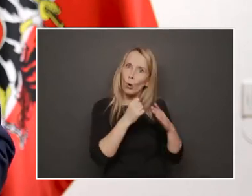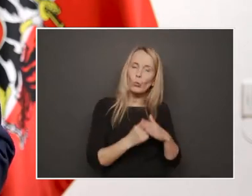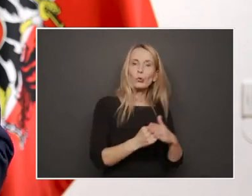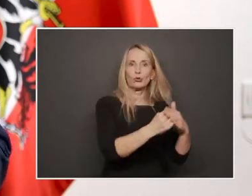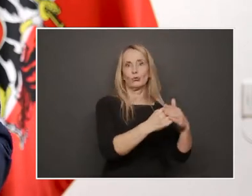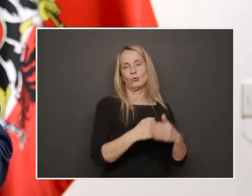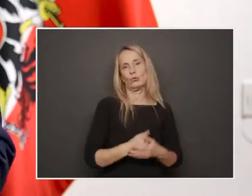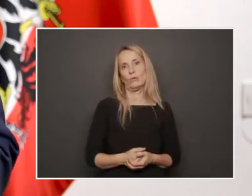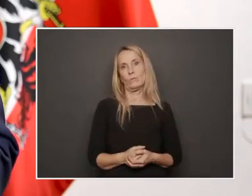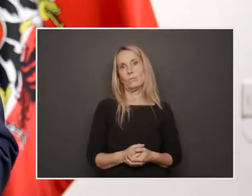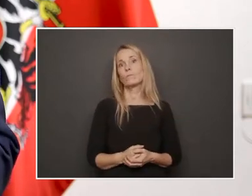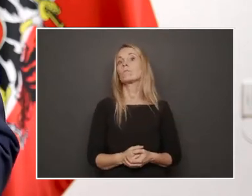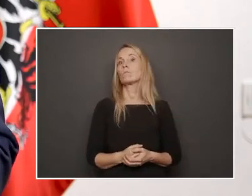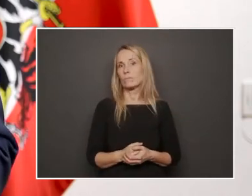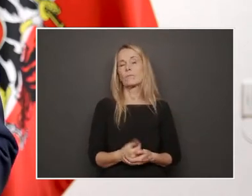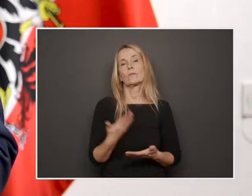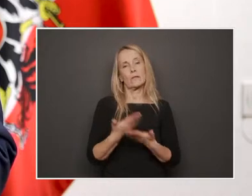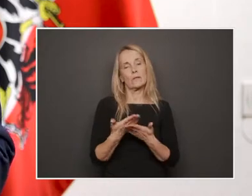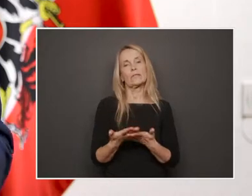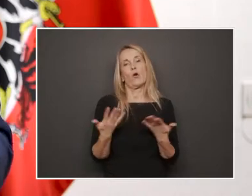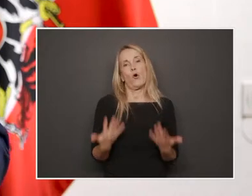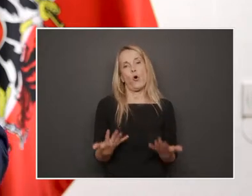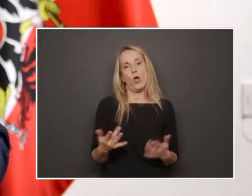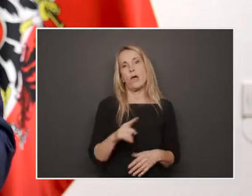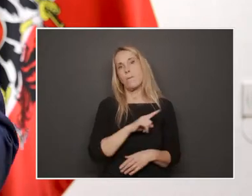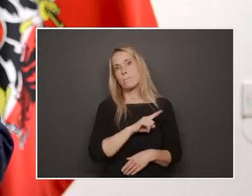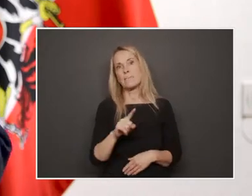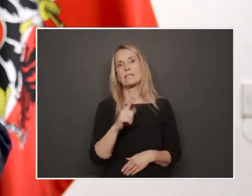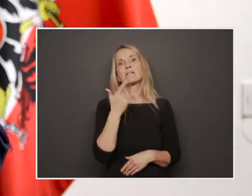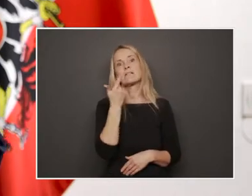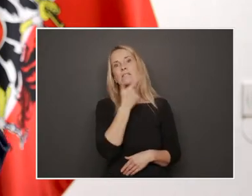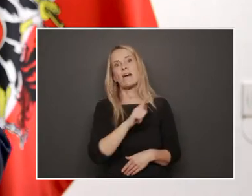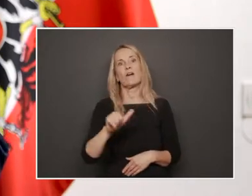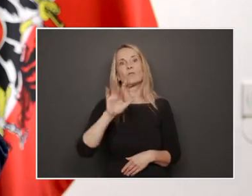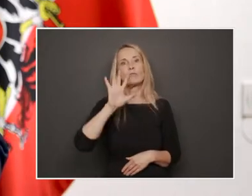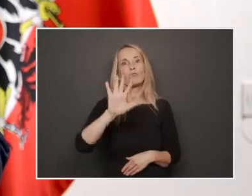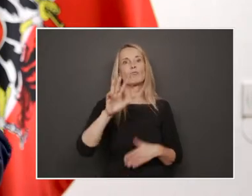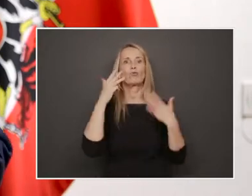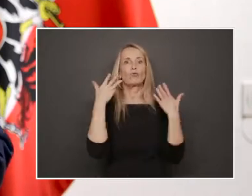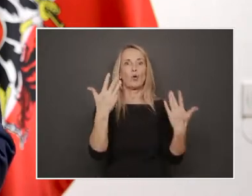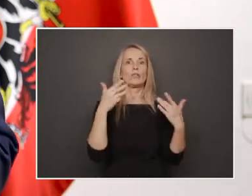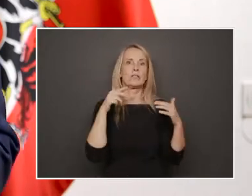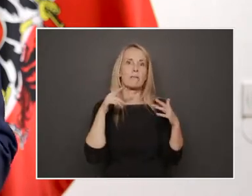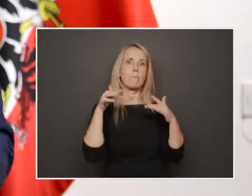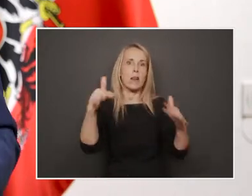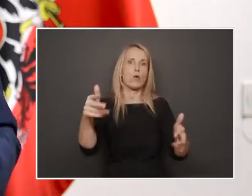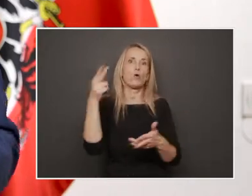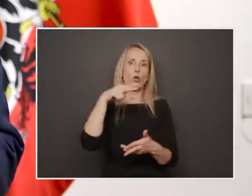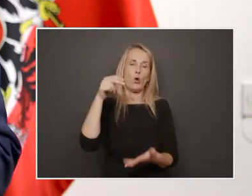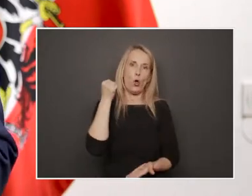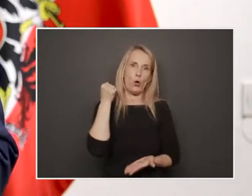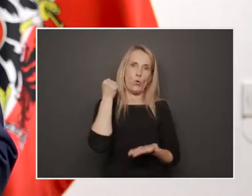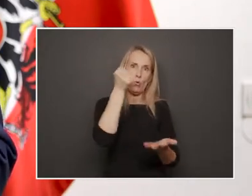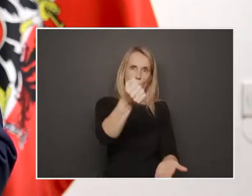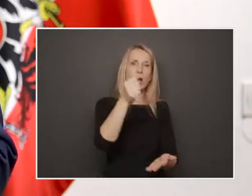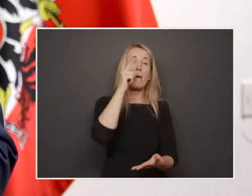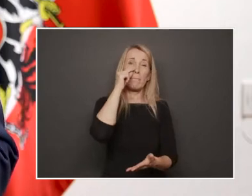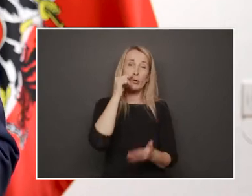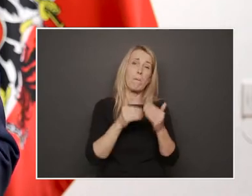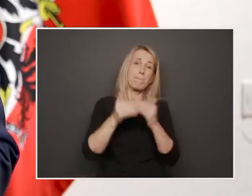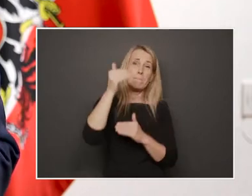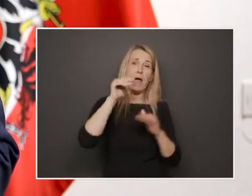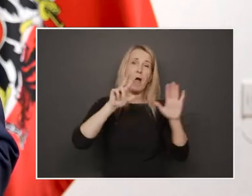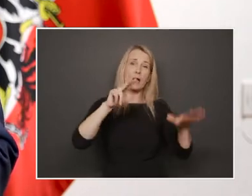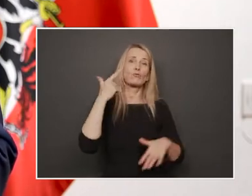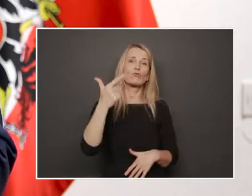werden. Dafür setzen wir heuer bis zu 295 Millionen Euro und damit um 28